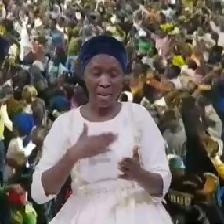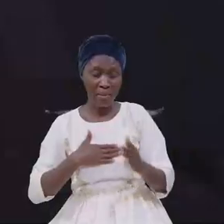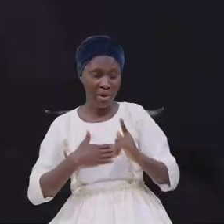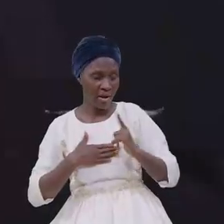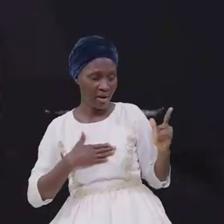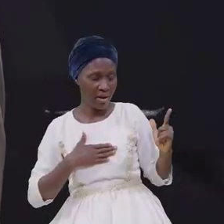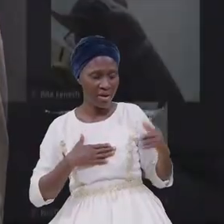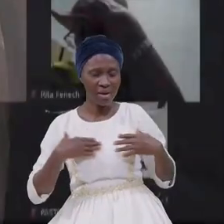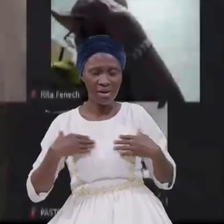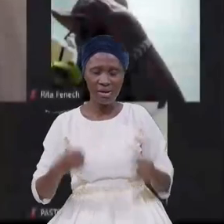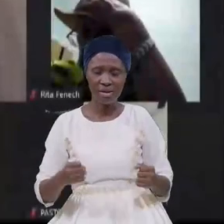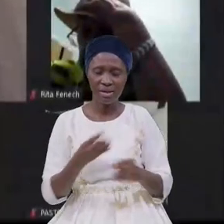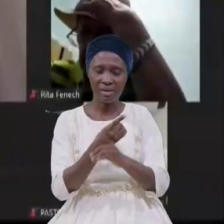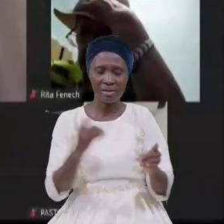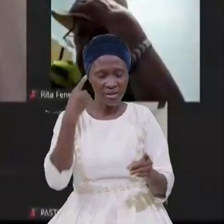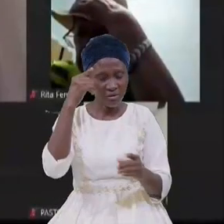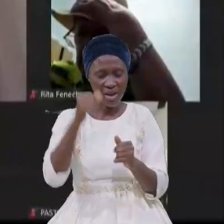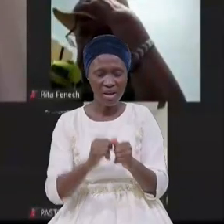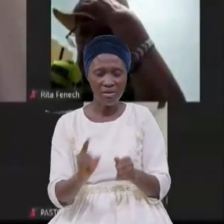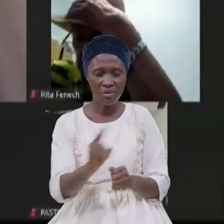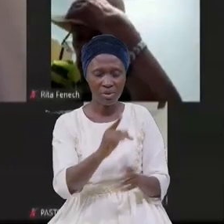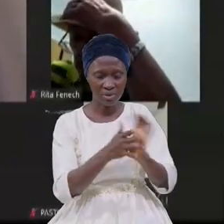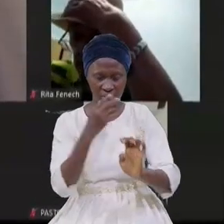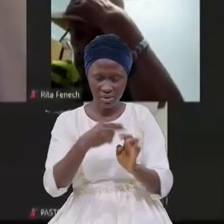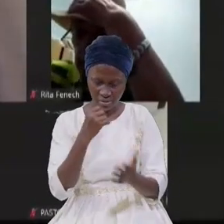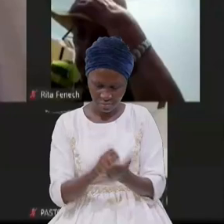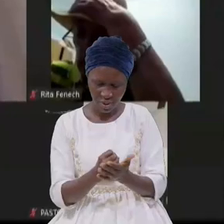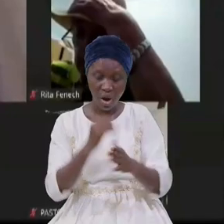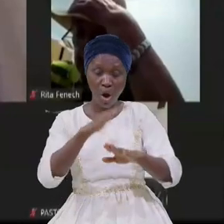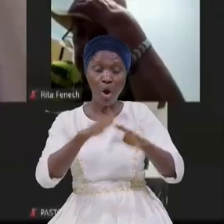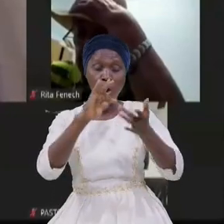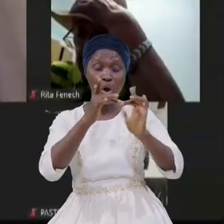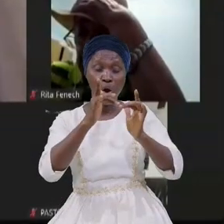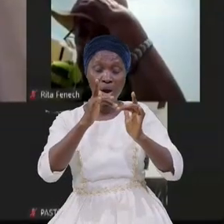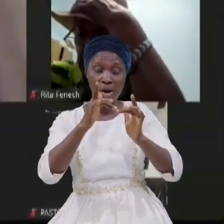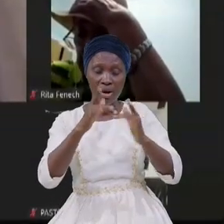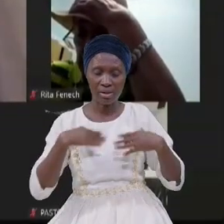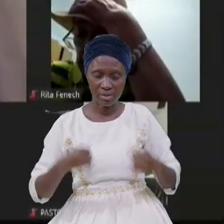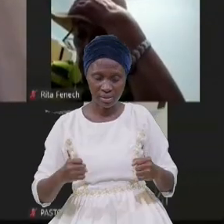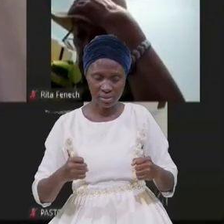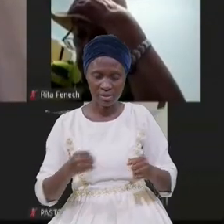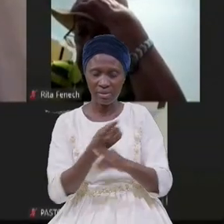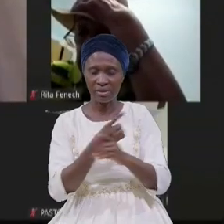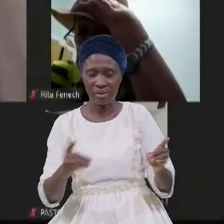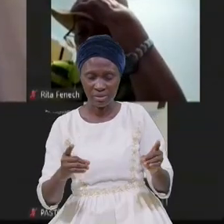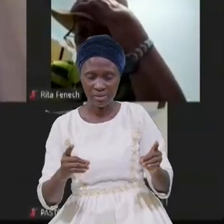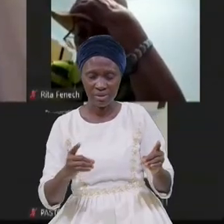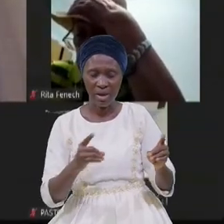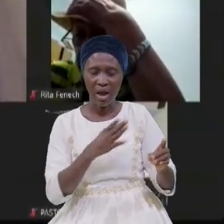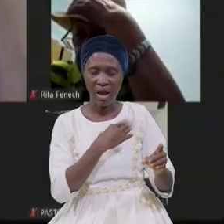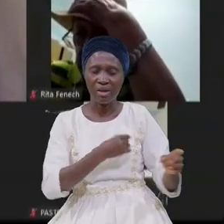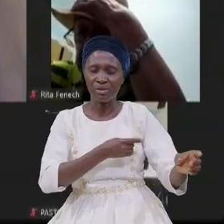pour tout le monde. En ligne, la délivrance, la guérison, la